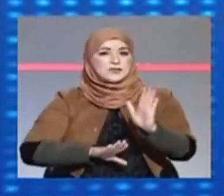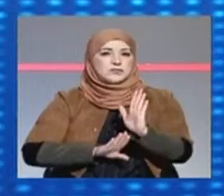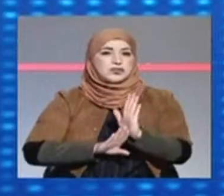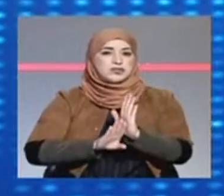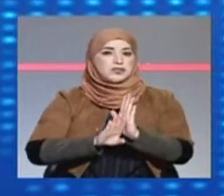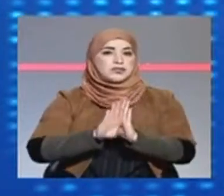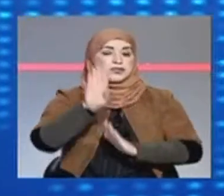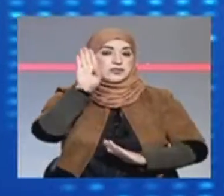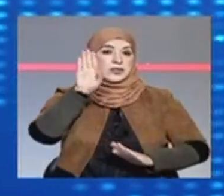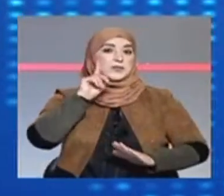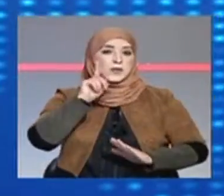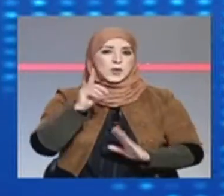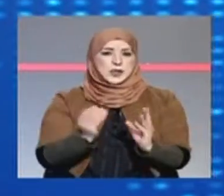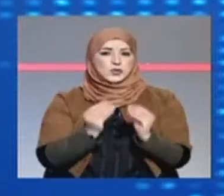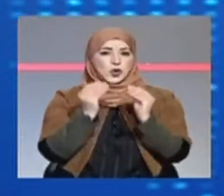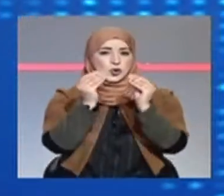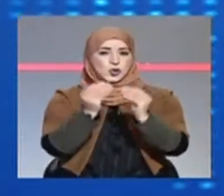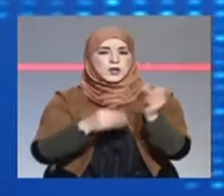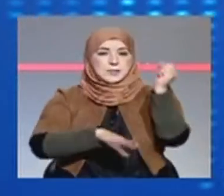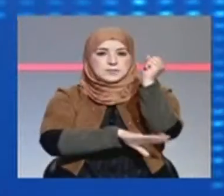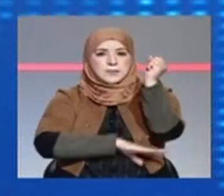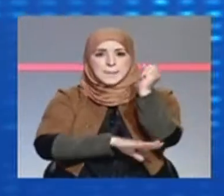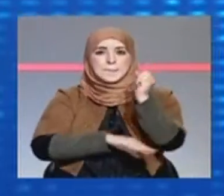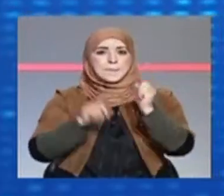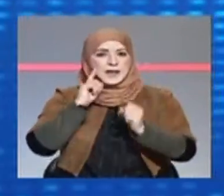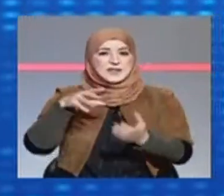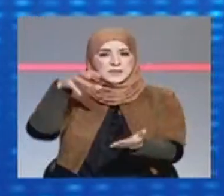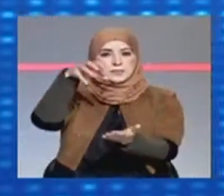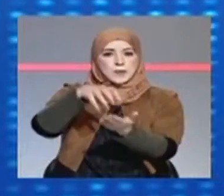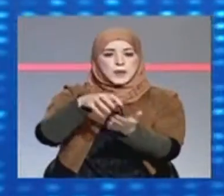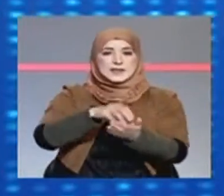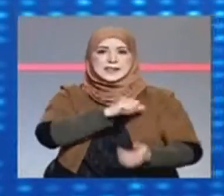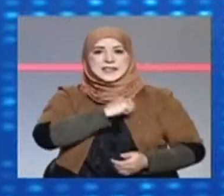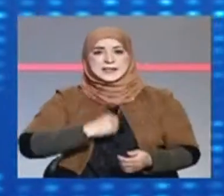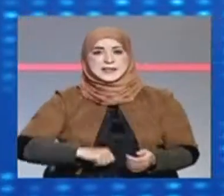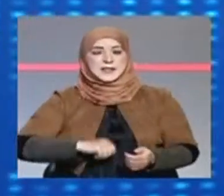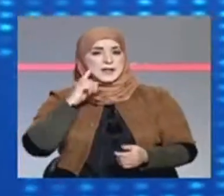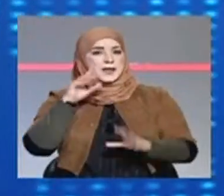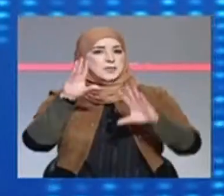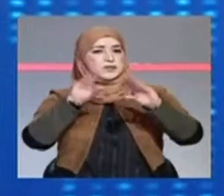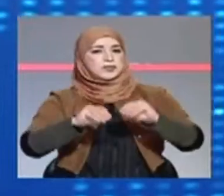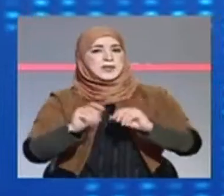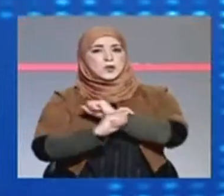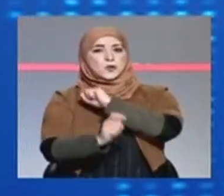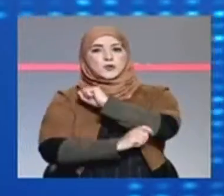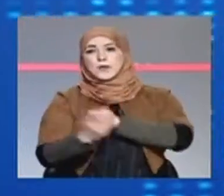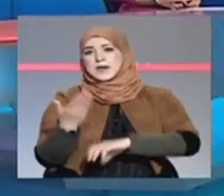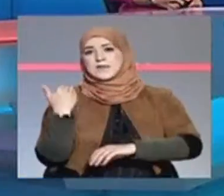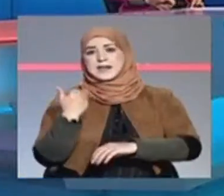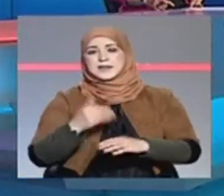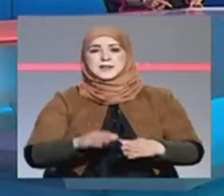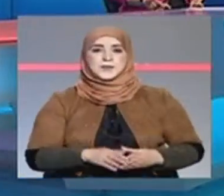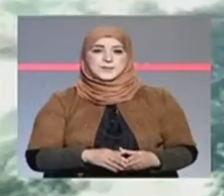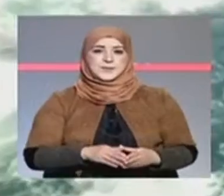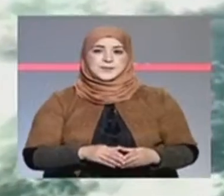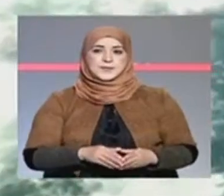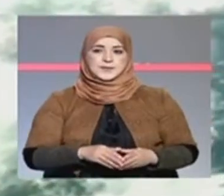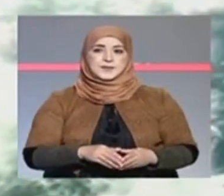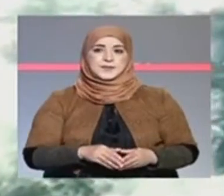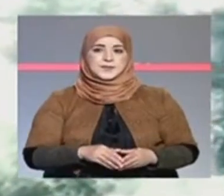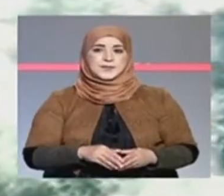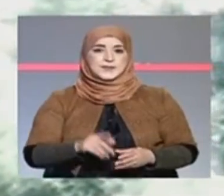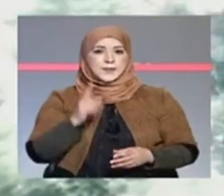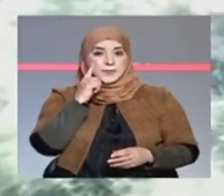ووضعه الوحده الرئيسيه ل محطه الفضاء الصينيه في مدارها المحدد الاسبوع الفريق اثار